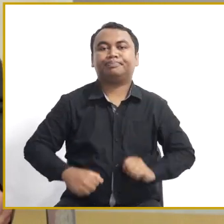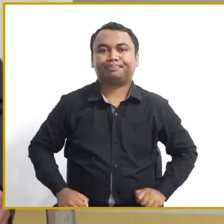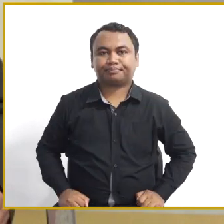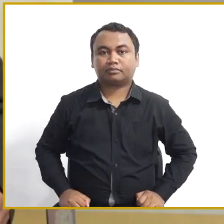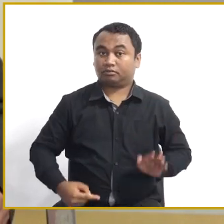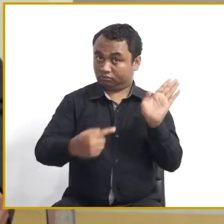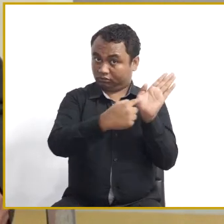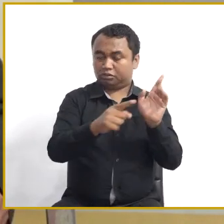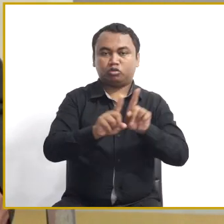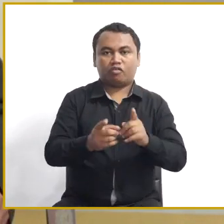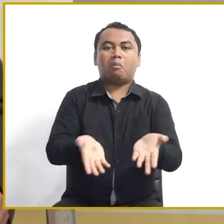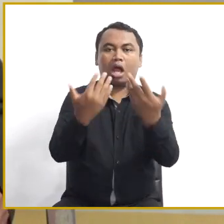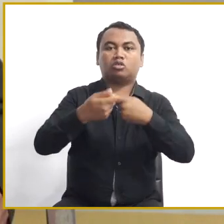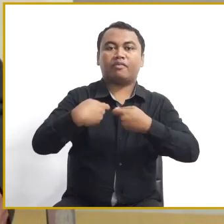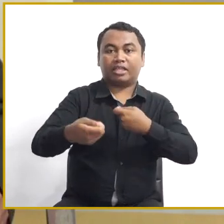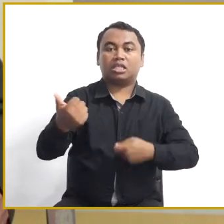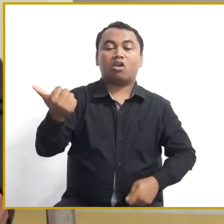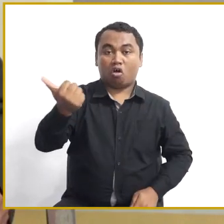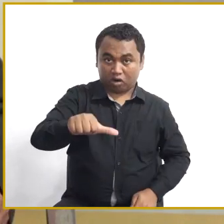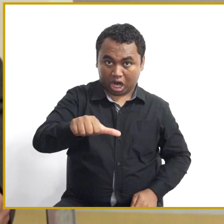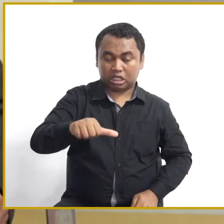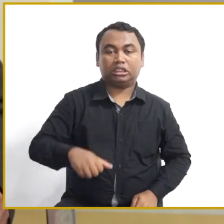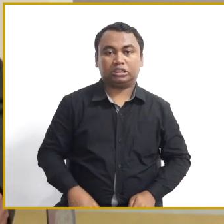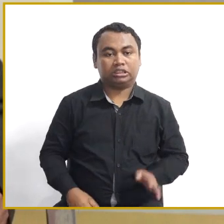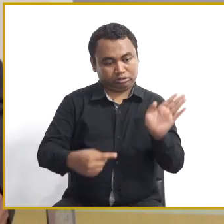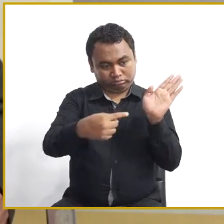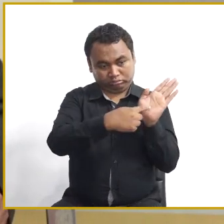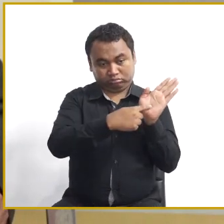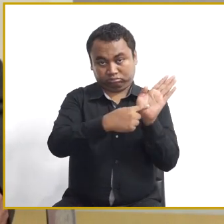sady afahana ny vidy varimako ny fanjakana dia anome